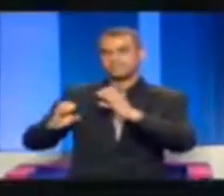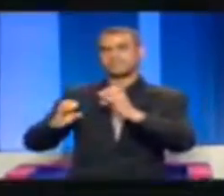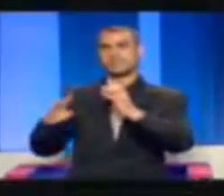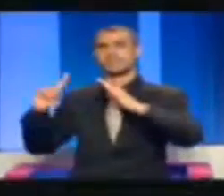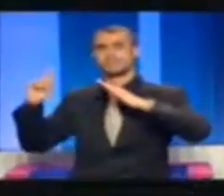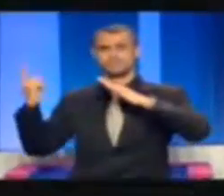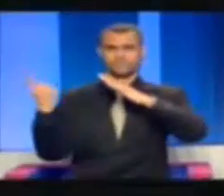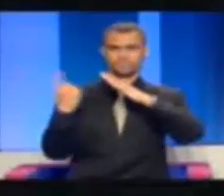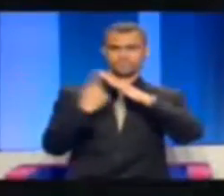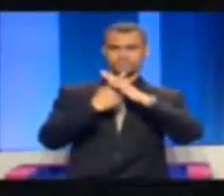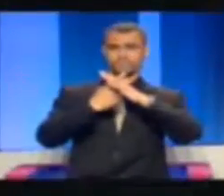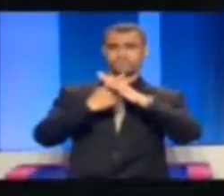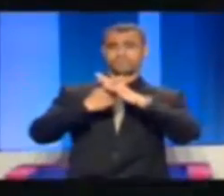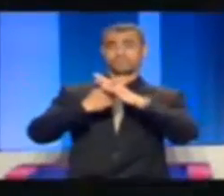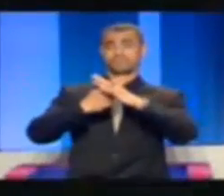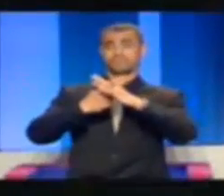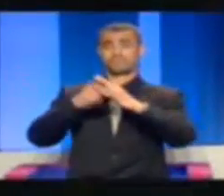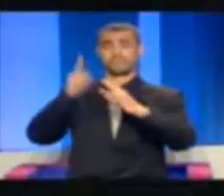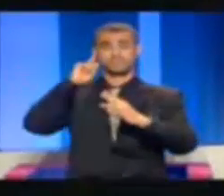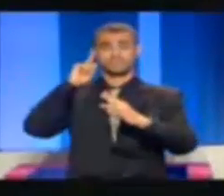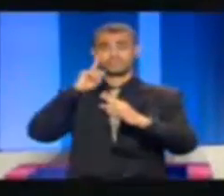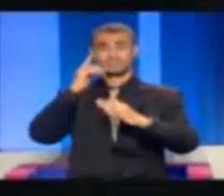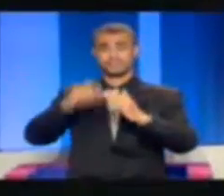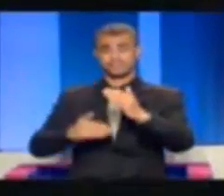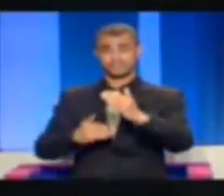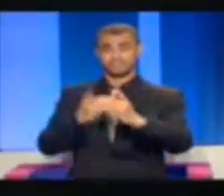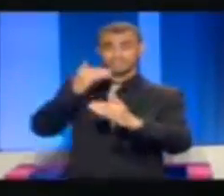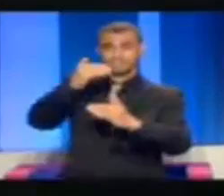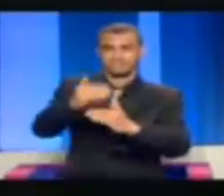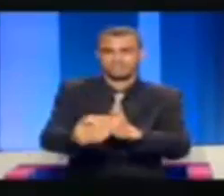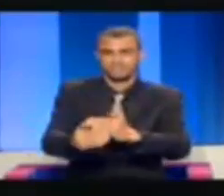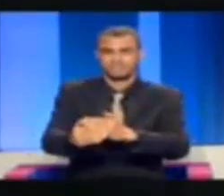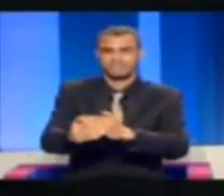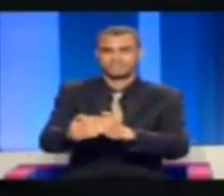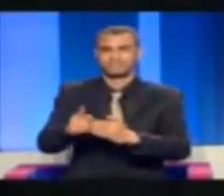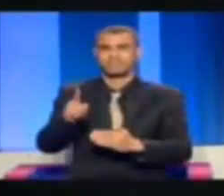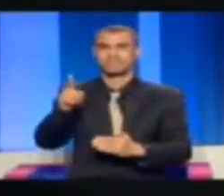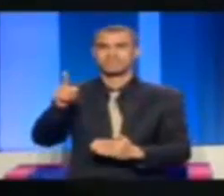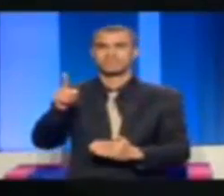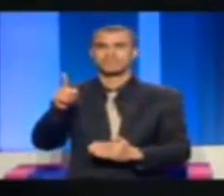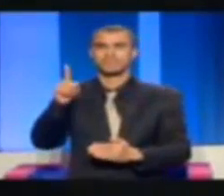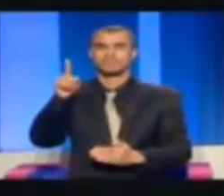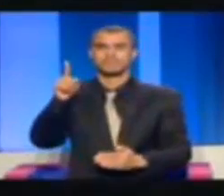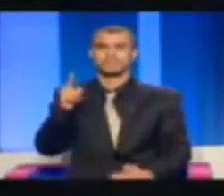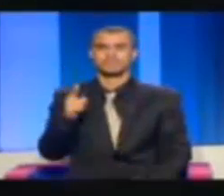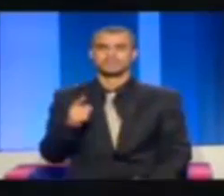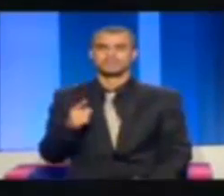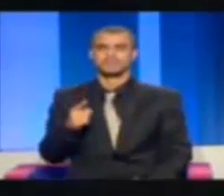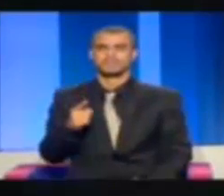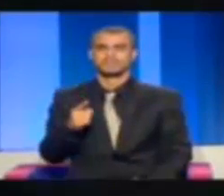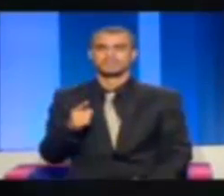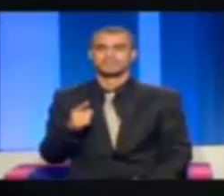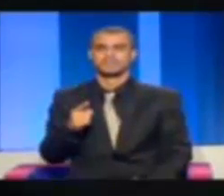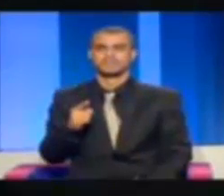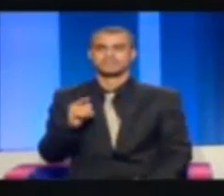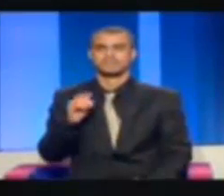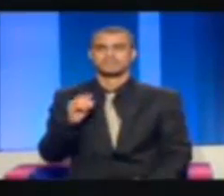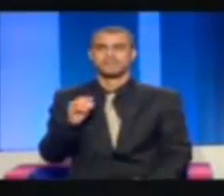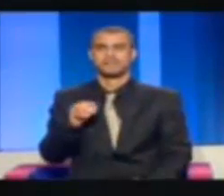لتحقيق الاندماج وتجاوز الآثار المترتبة عن الإعاقة السمعية. لا هنا لا